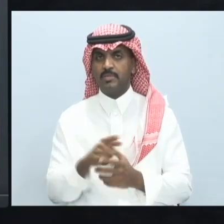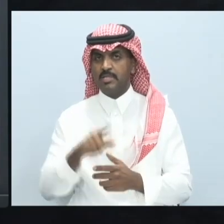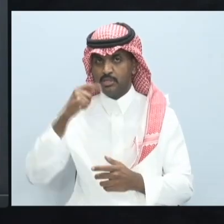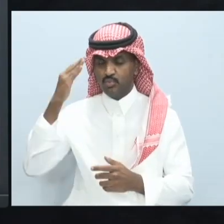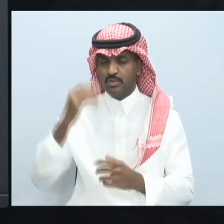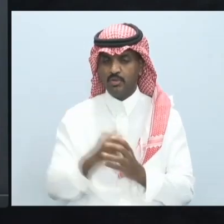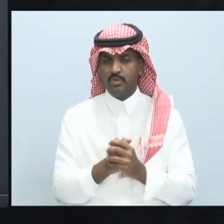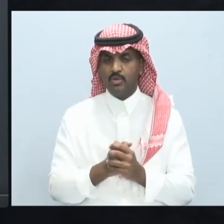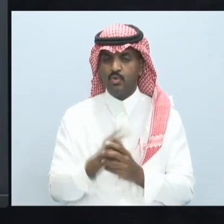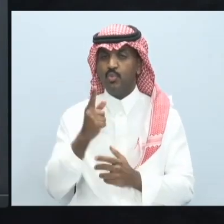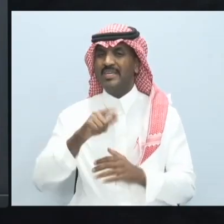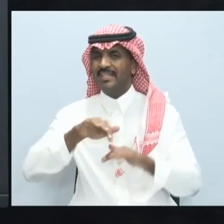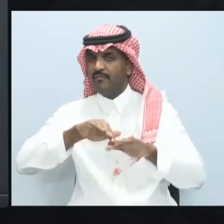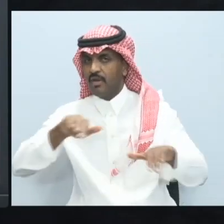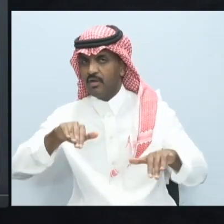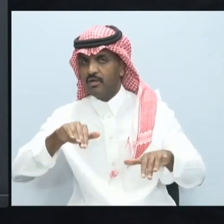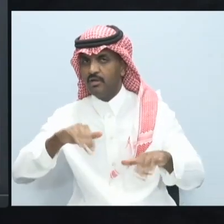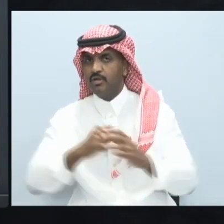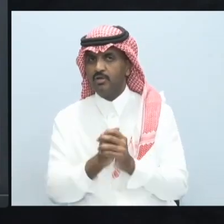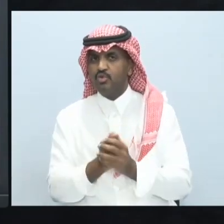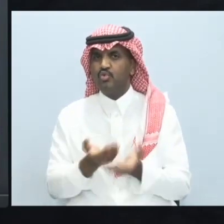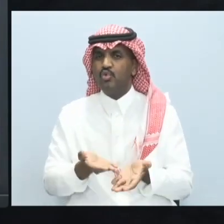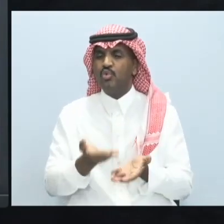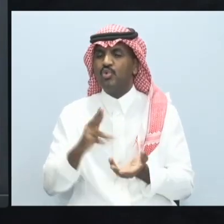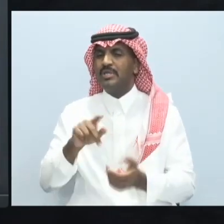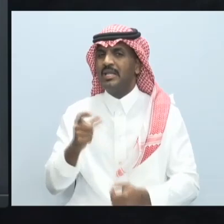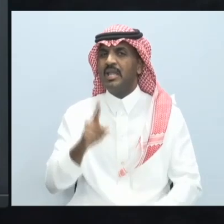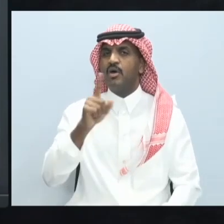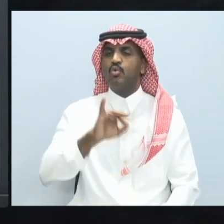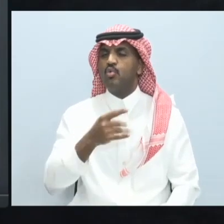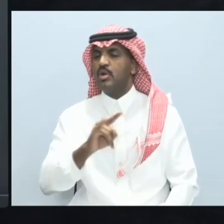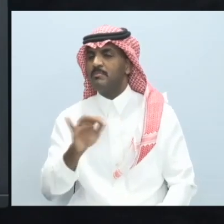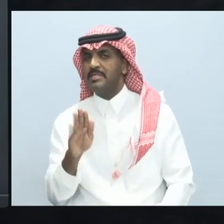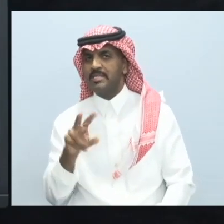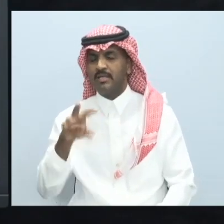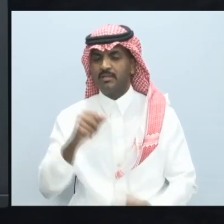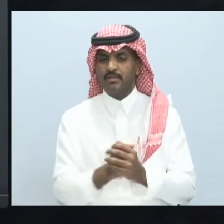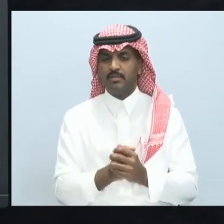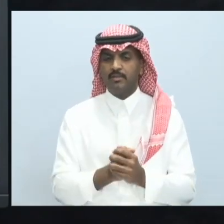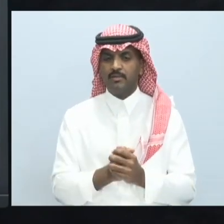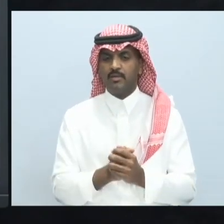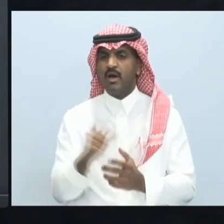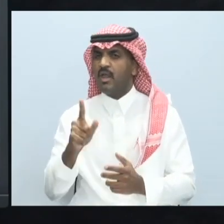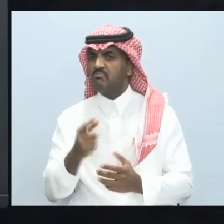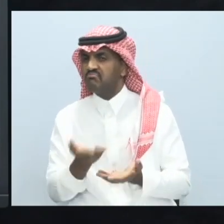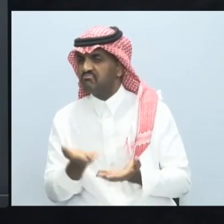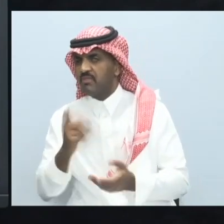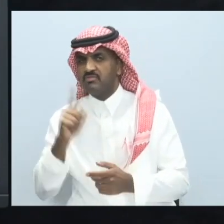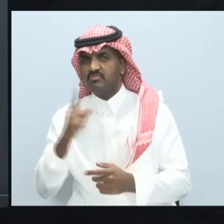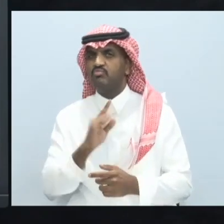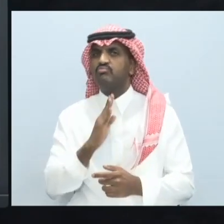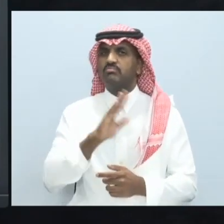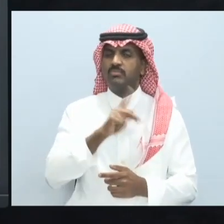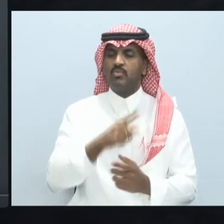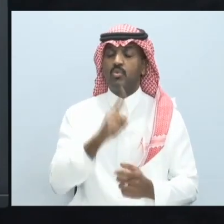قال وان يتفرق يغني الله كلا من سعته ان يغني الزوج وكذلك يغني الزوجه